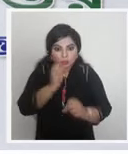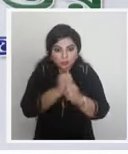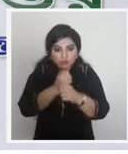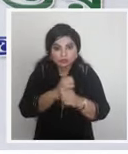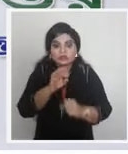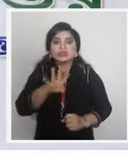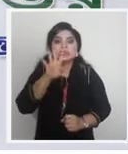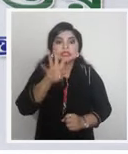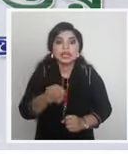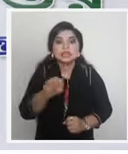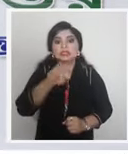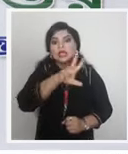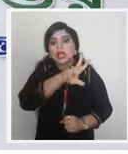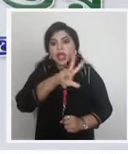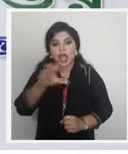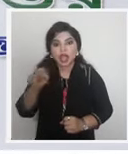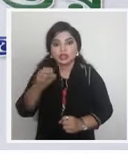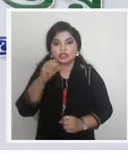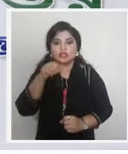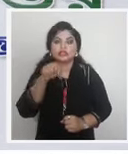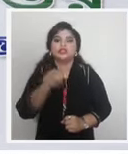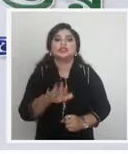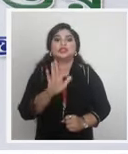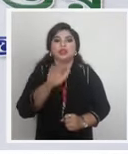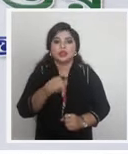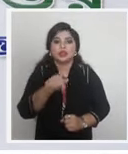4,008 জন। এ পর্যন্ত শনাক্ত